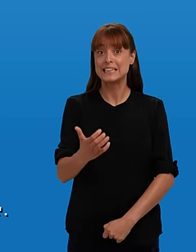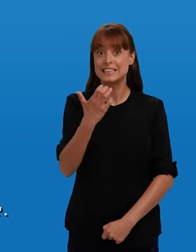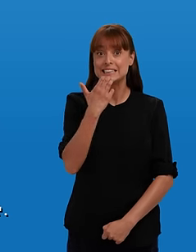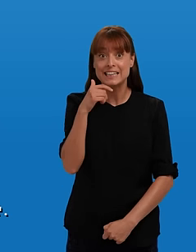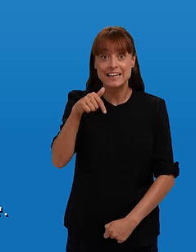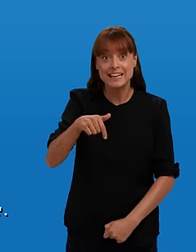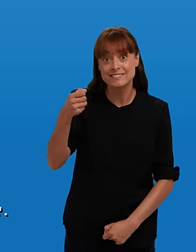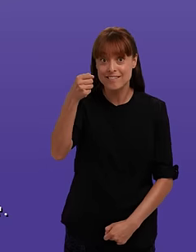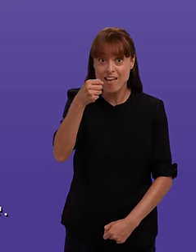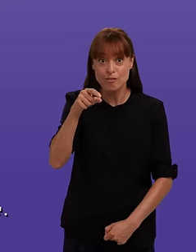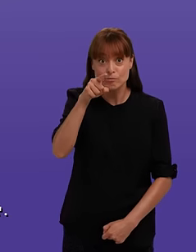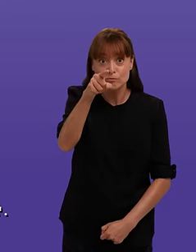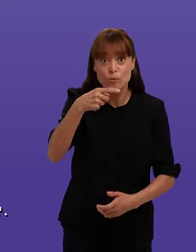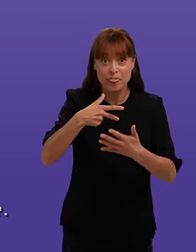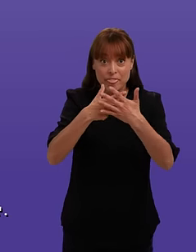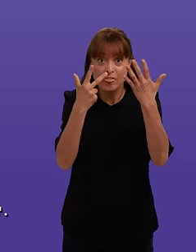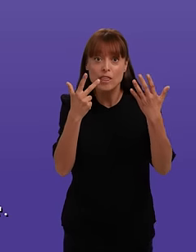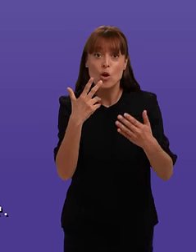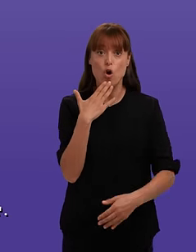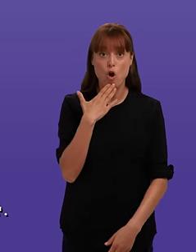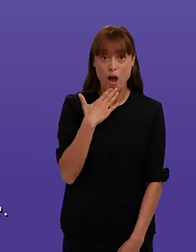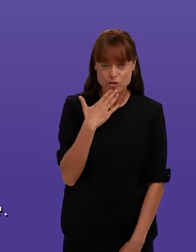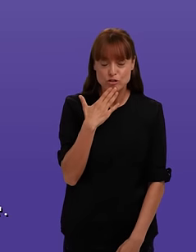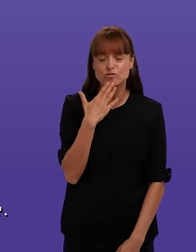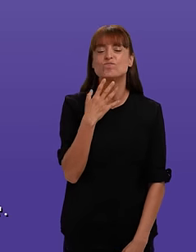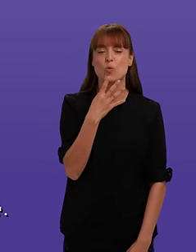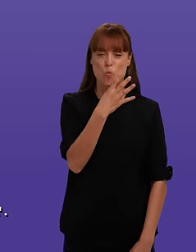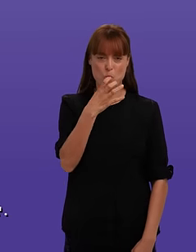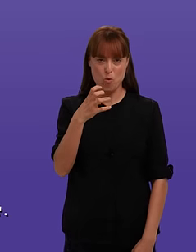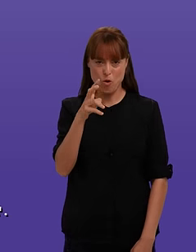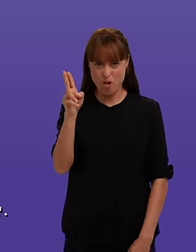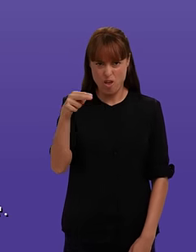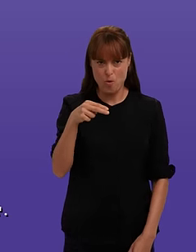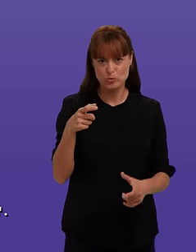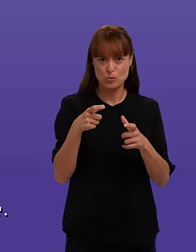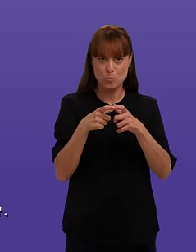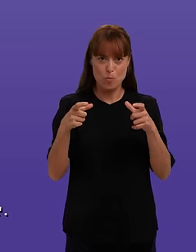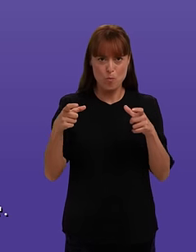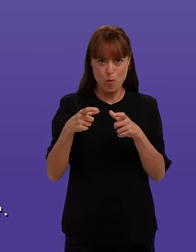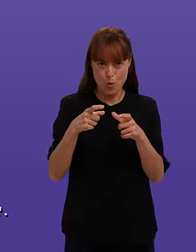Si aquest any en fas 18, tens els 400 euros del Bo Cultura Jove.